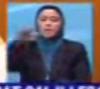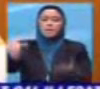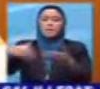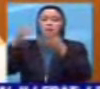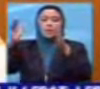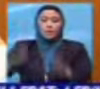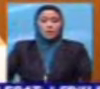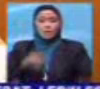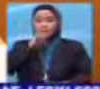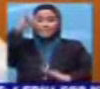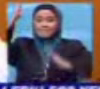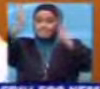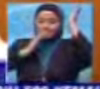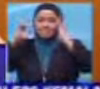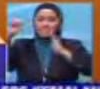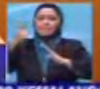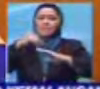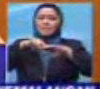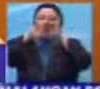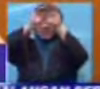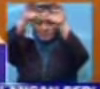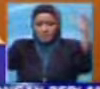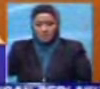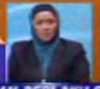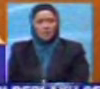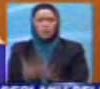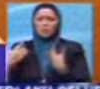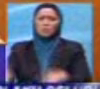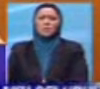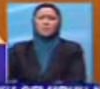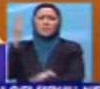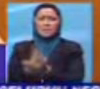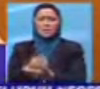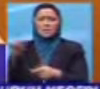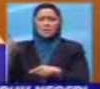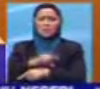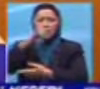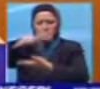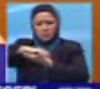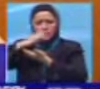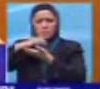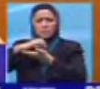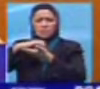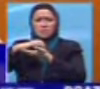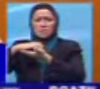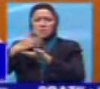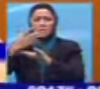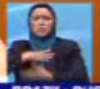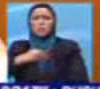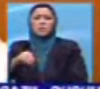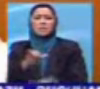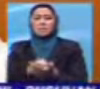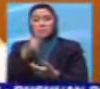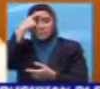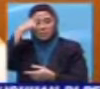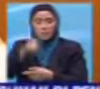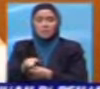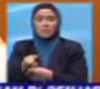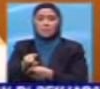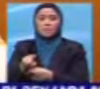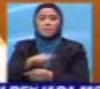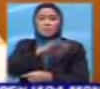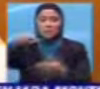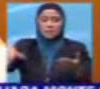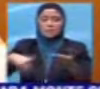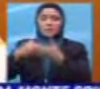saja Malaysia, satu dunia, stop penggunaan plastik ataupun polistiren supaya semua orang boleh